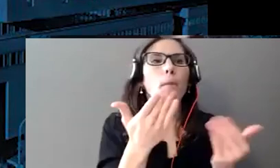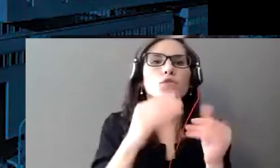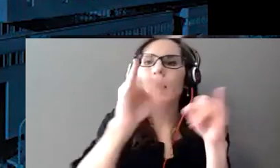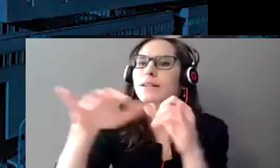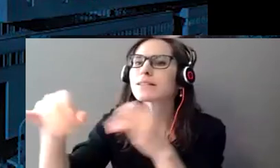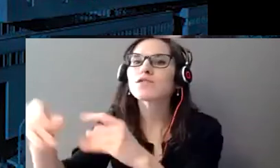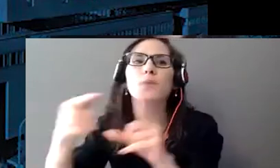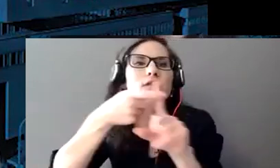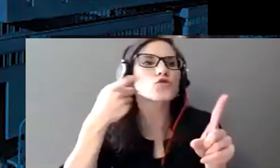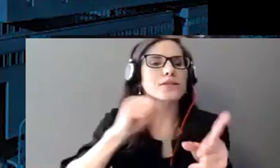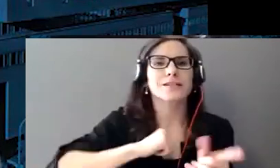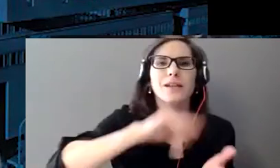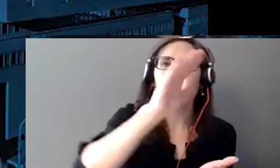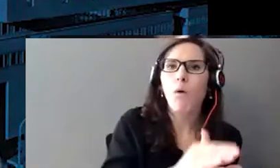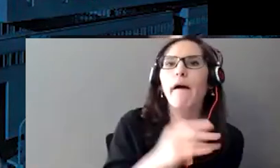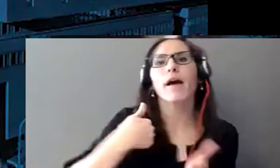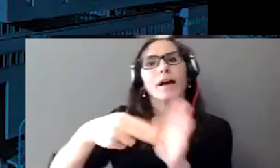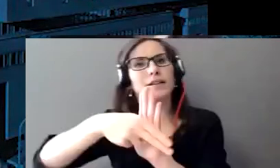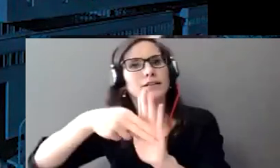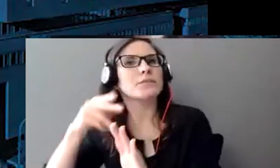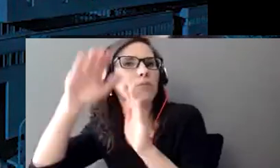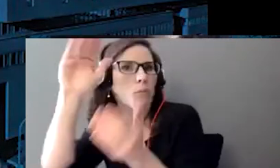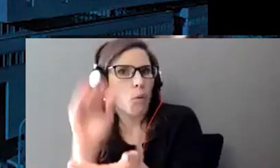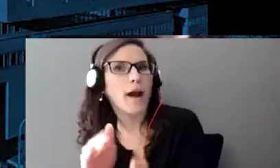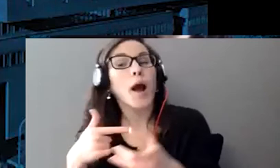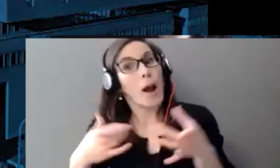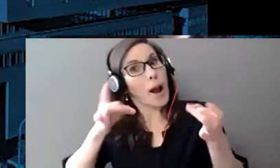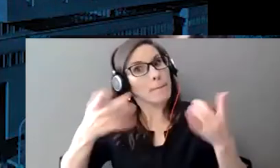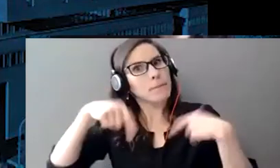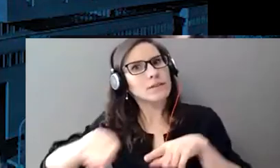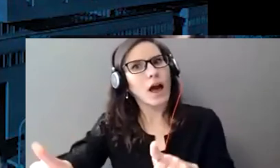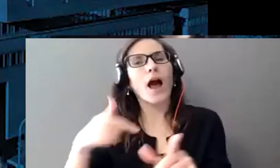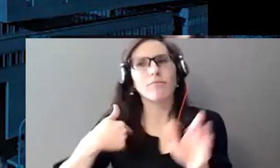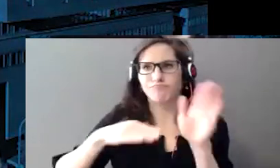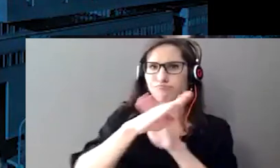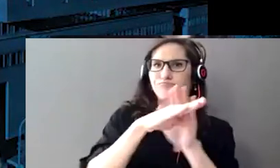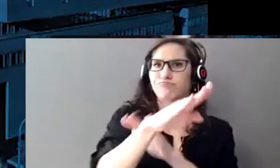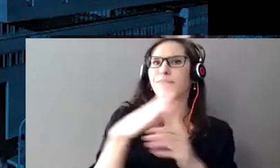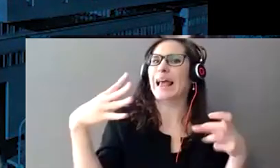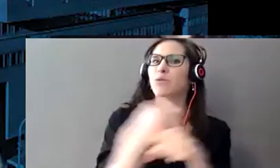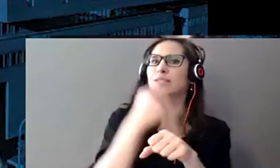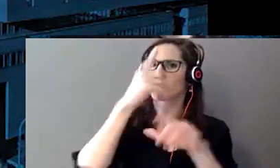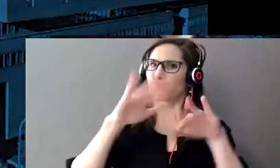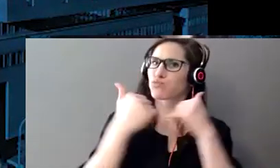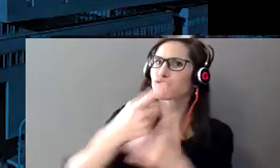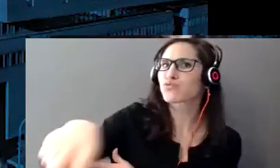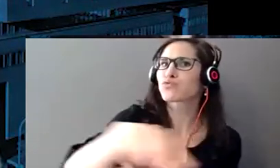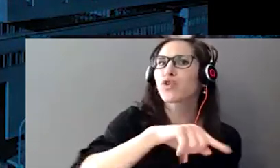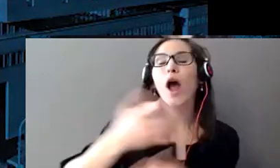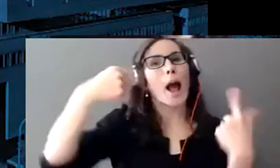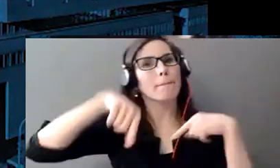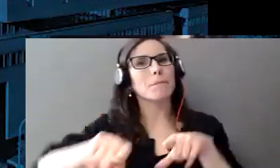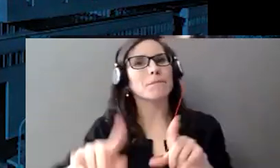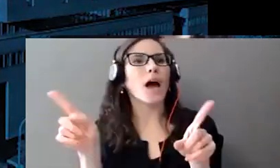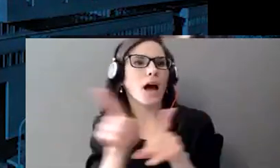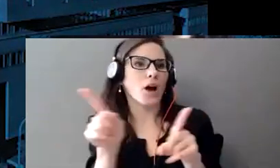la stigmatisation tout en améliorant la réussite de tous et de tous ce faisant elle protège aussi la viabilité